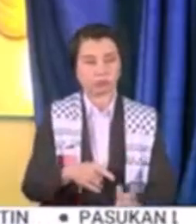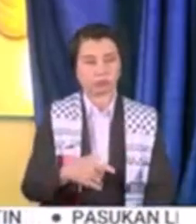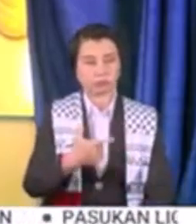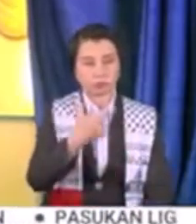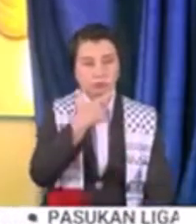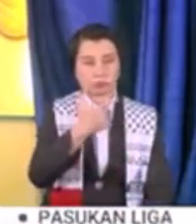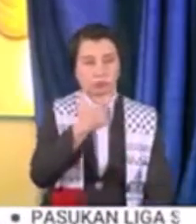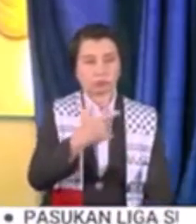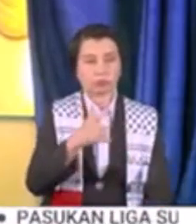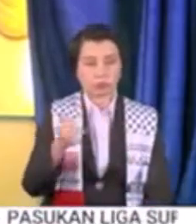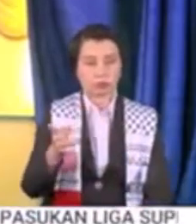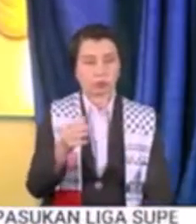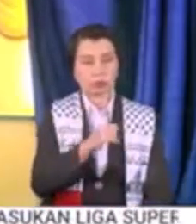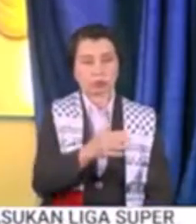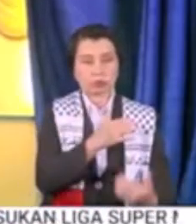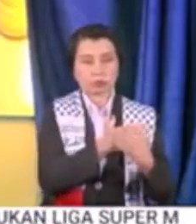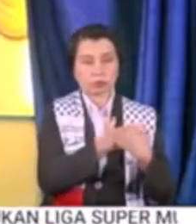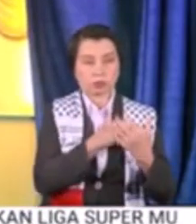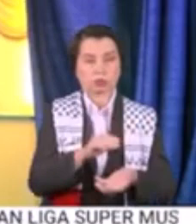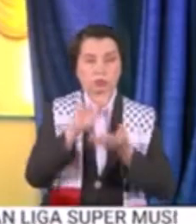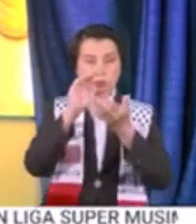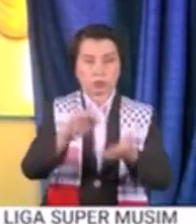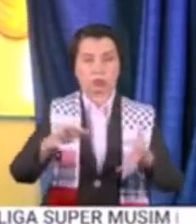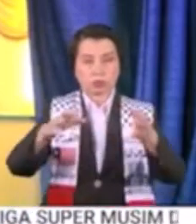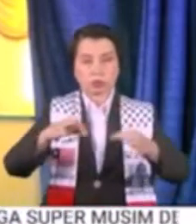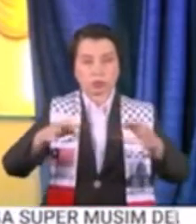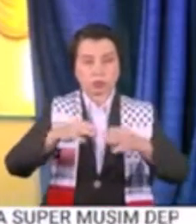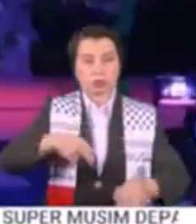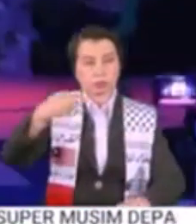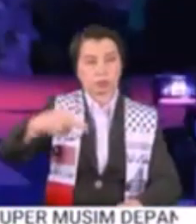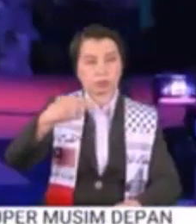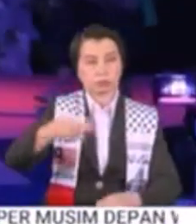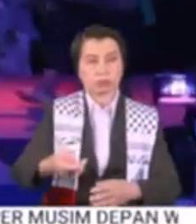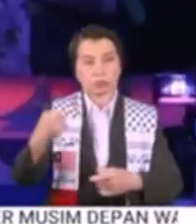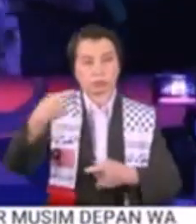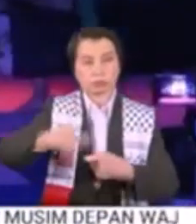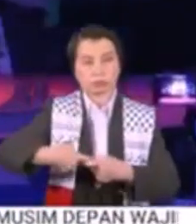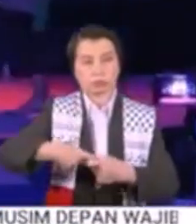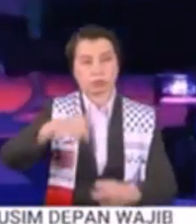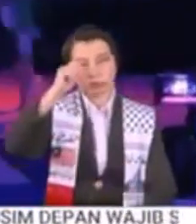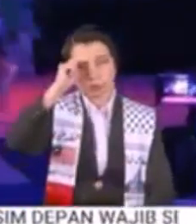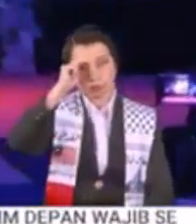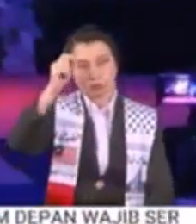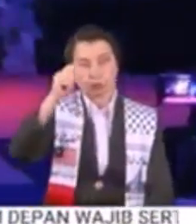berunsur komedi. Namun mereka turut mengambil tanggungjawab menyampaikan kisah-kisah sejarah berkaitan Terengganu.